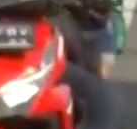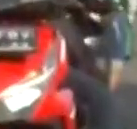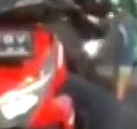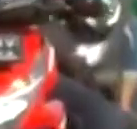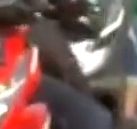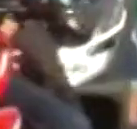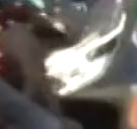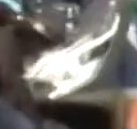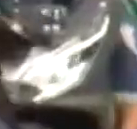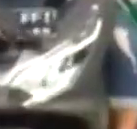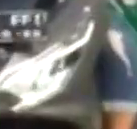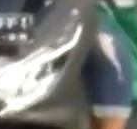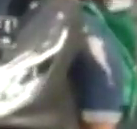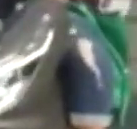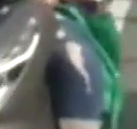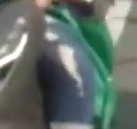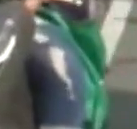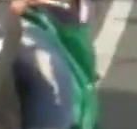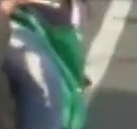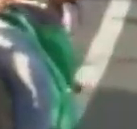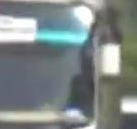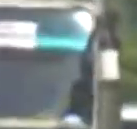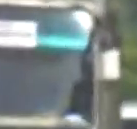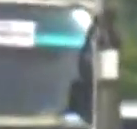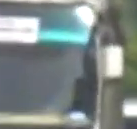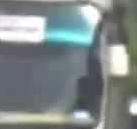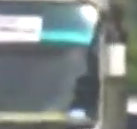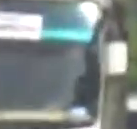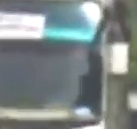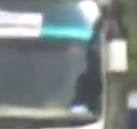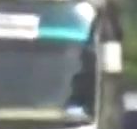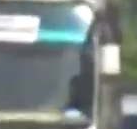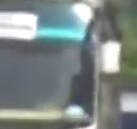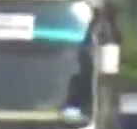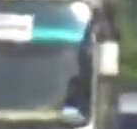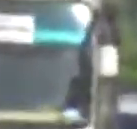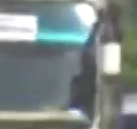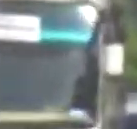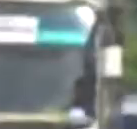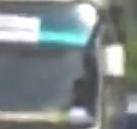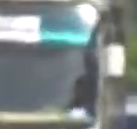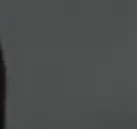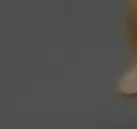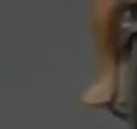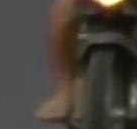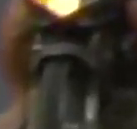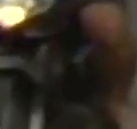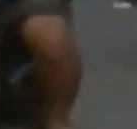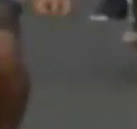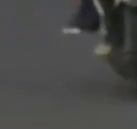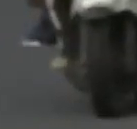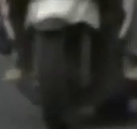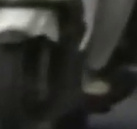operasi justisi yang dilakukan di Simpang Gadok. Sementara itu juga pada hari ini pun dari penjelasan, sementara tidak akan dilakukan